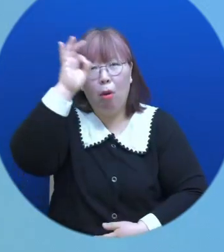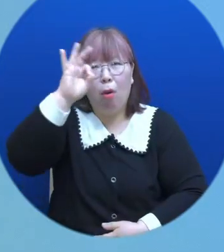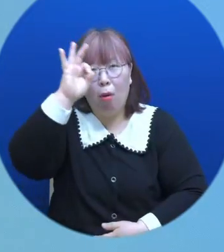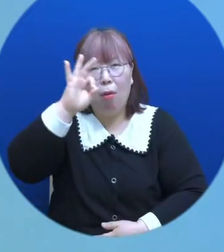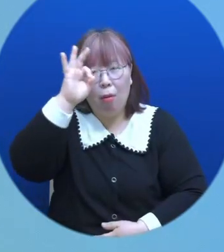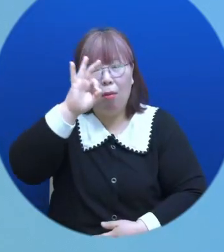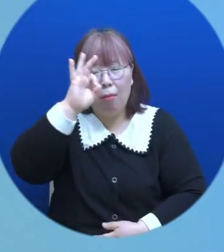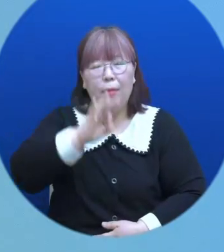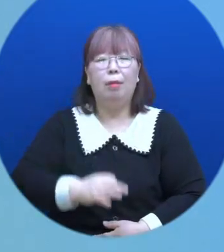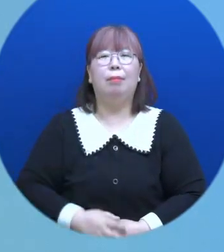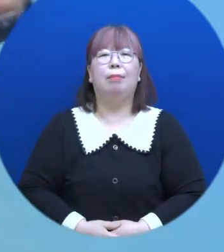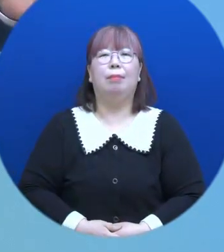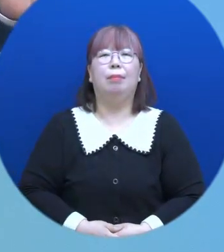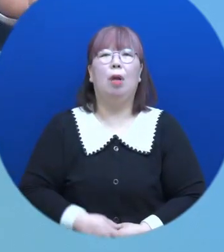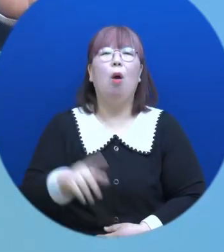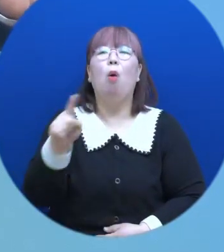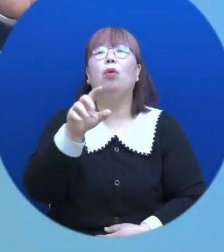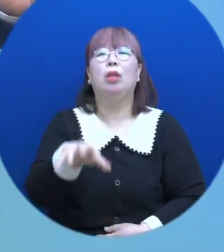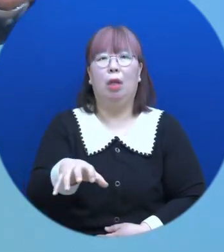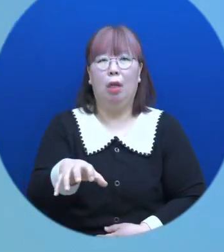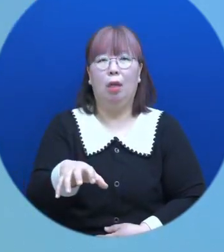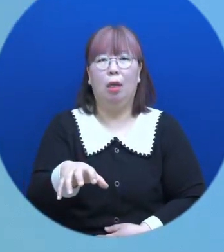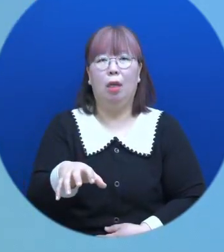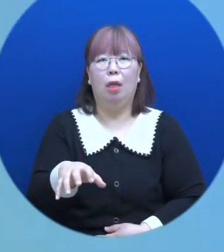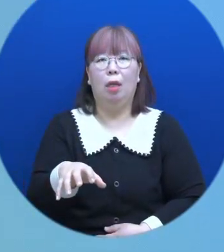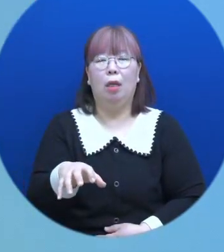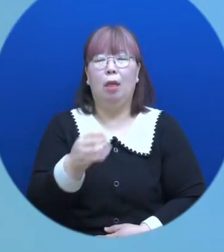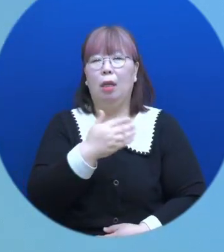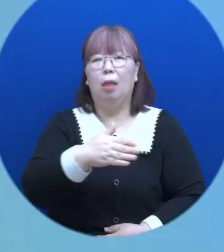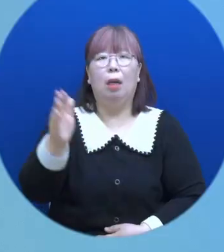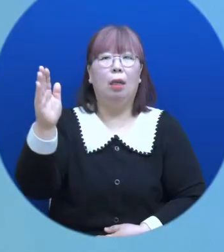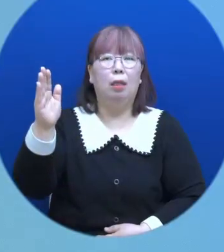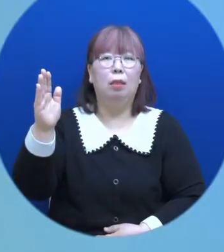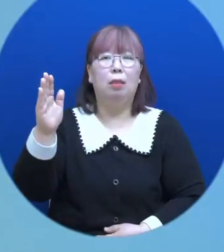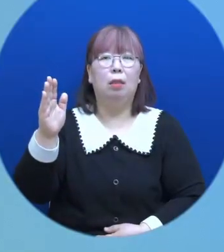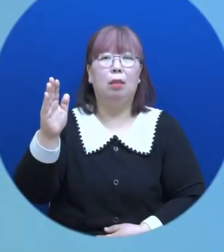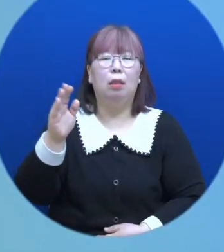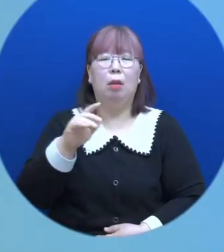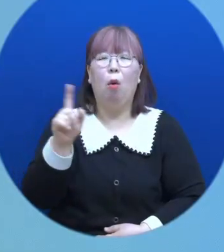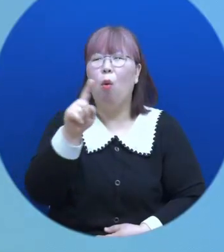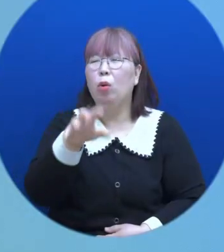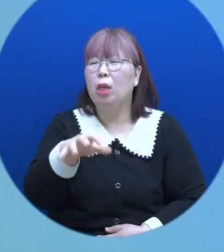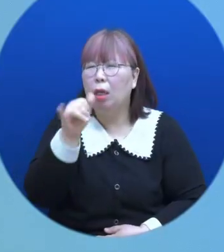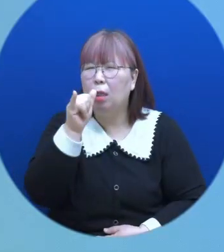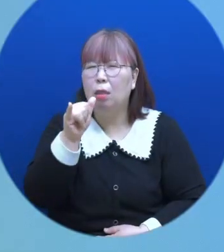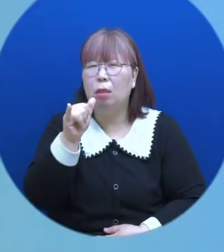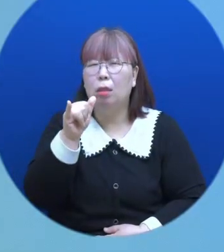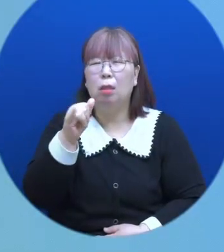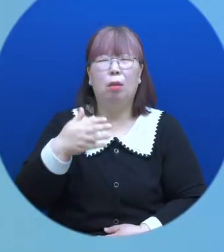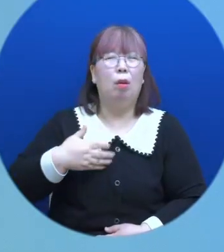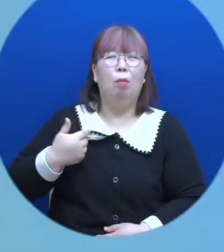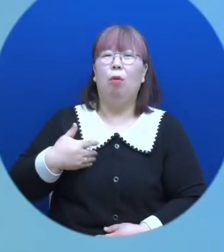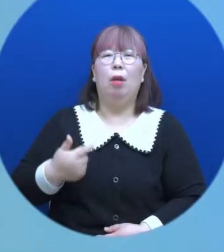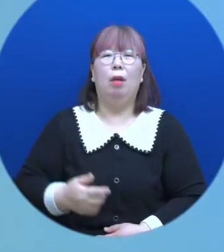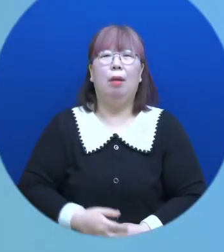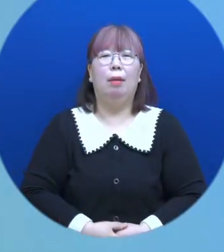된 거죠. 그러니까 어디에 갔는지 소재가 묘연하게 된